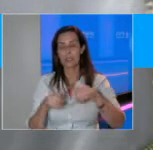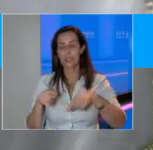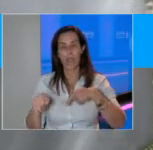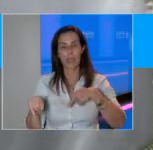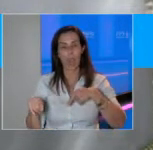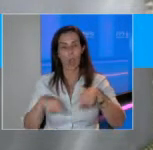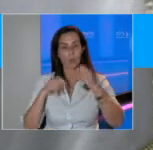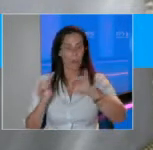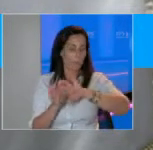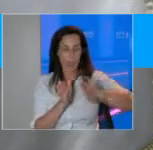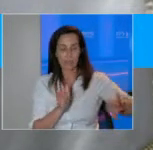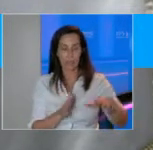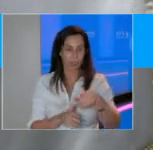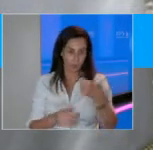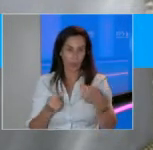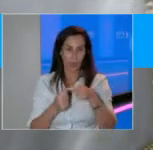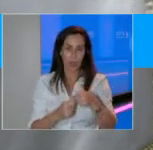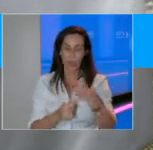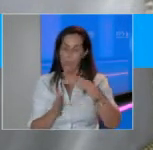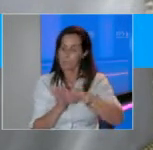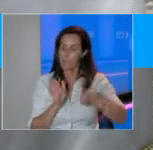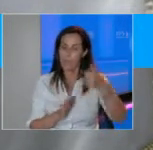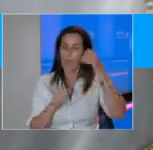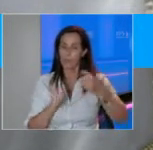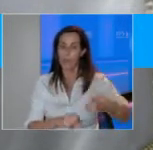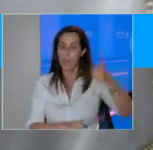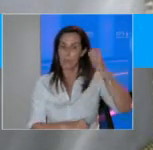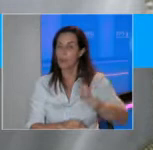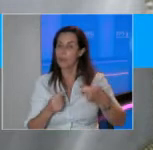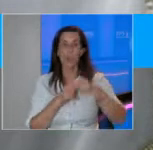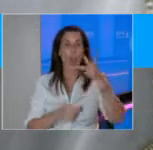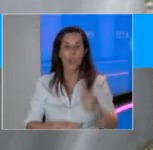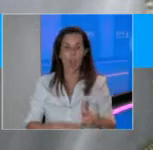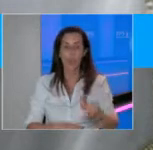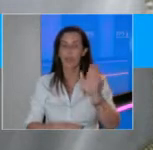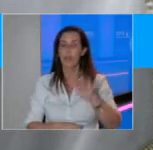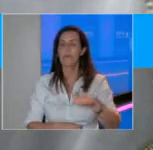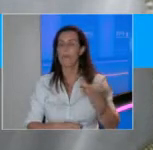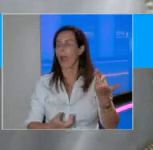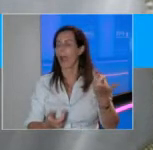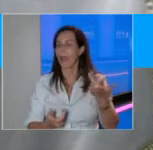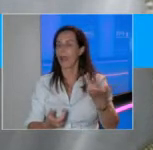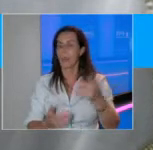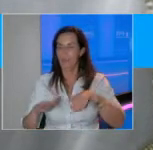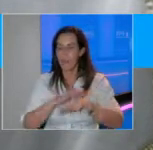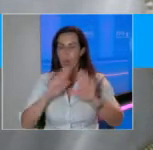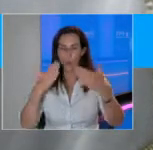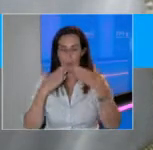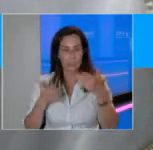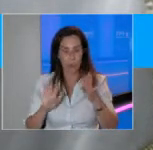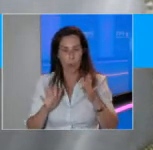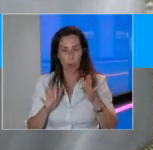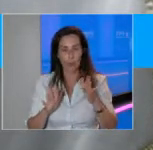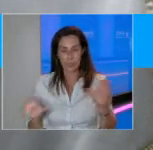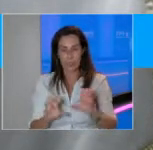הביטחון. והזכיר אפרופו העניין הזה את המידור של שר הביטחון והרמטכ"ל בצוללות, בפרשת מסל ובפתיחת מנהרות הכותל. זה מאוד מאוד